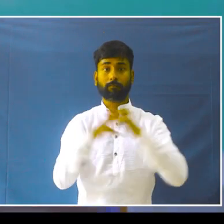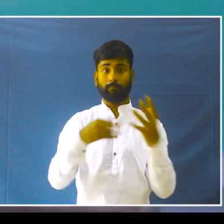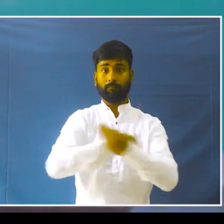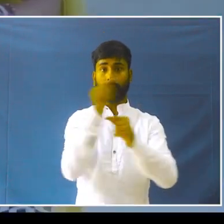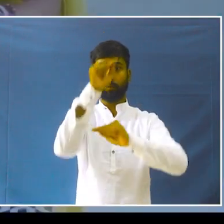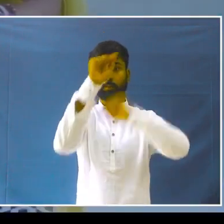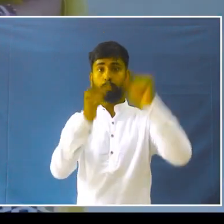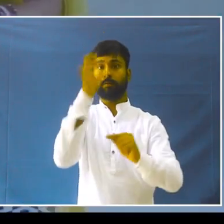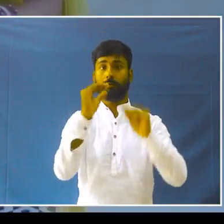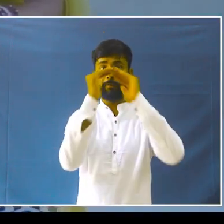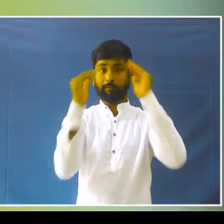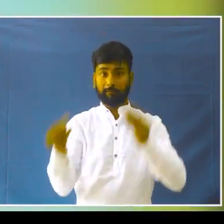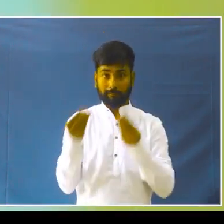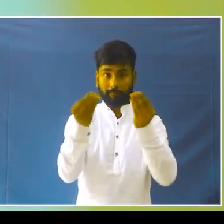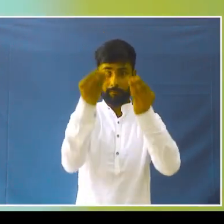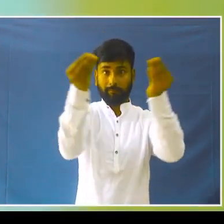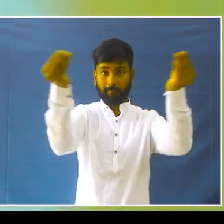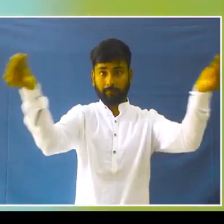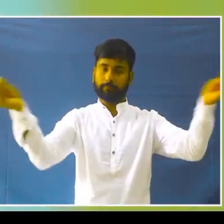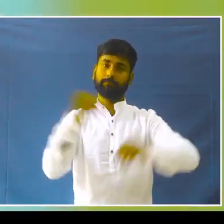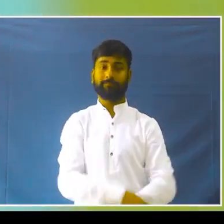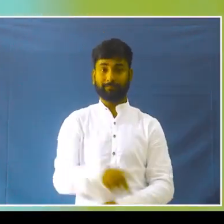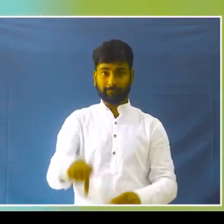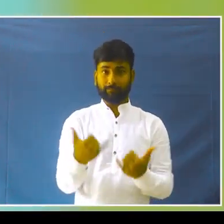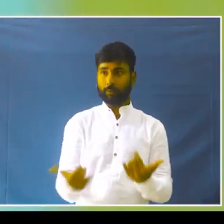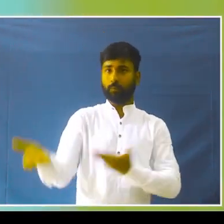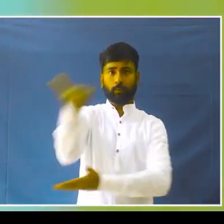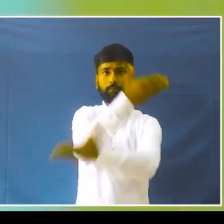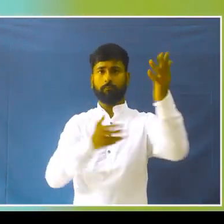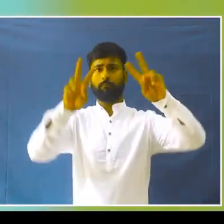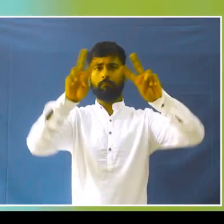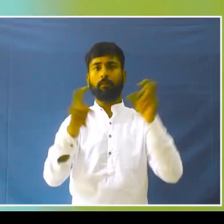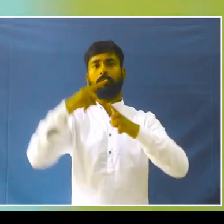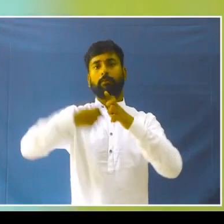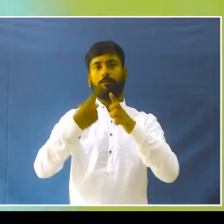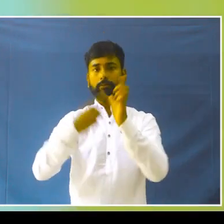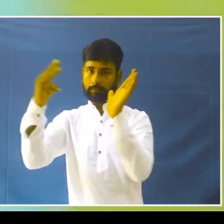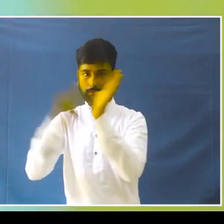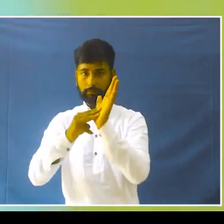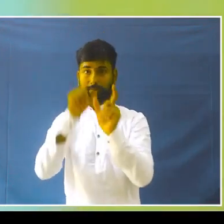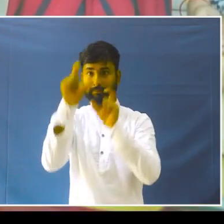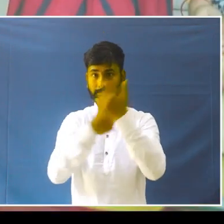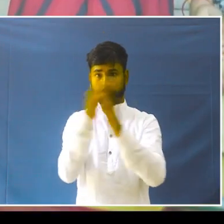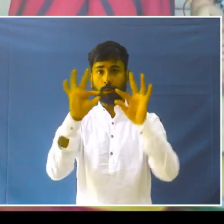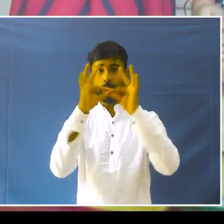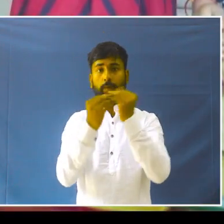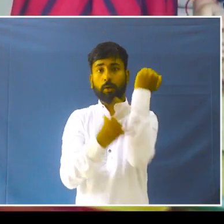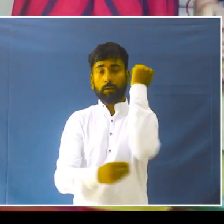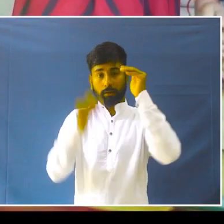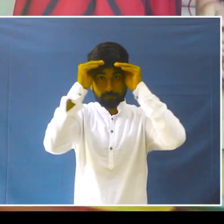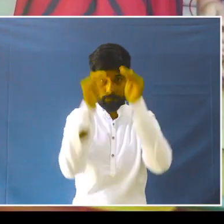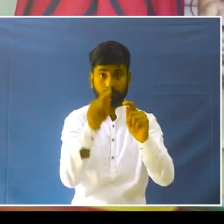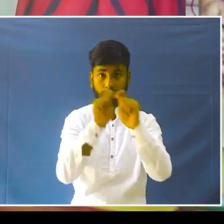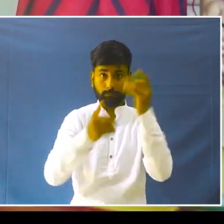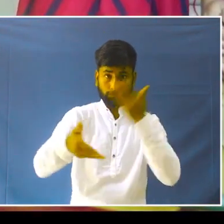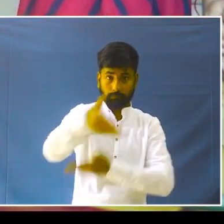हक महिलाओं का है। जल जीवन मिशन से हर घर नल से स्वच्छ जल पहुंचा। गरीब कल्याण